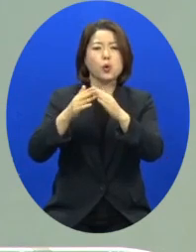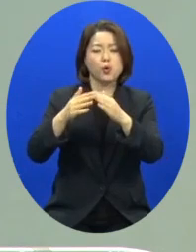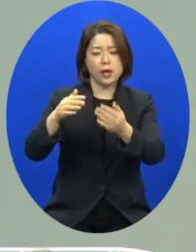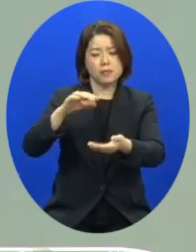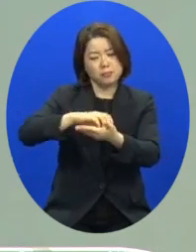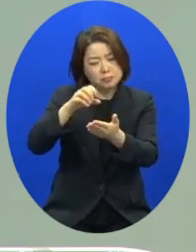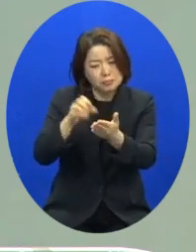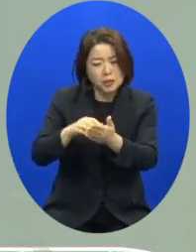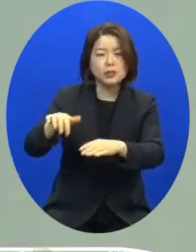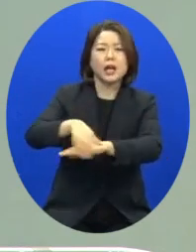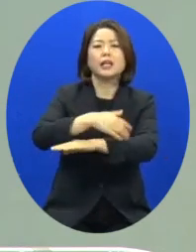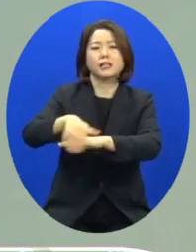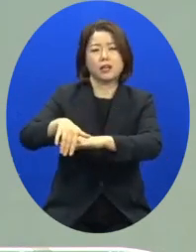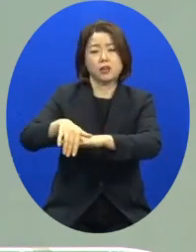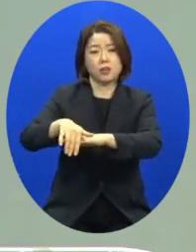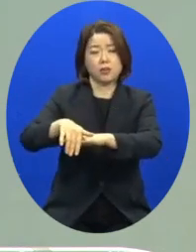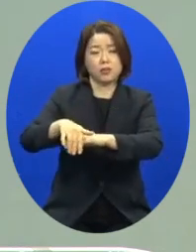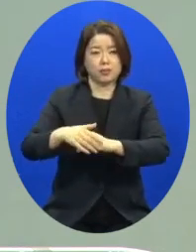다녀라.